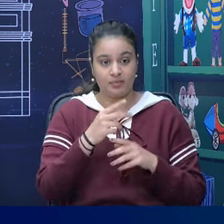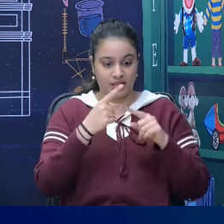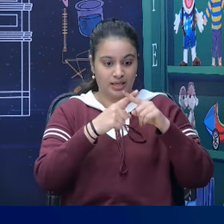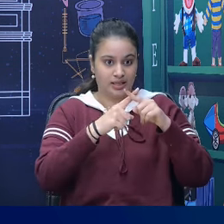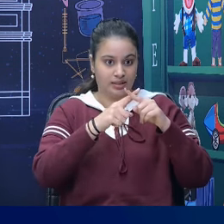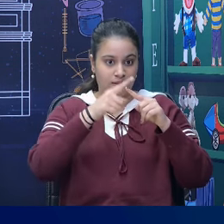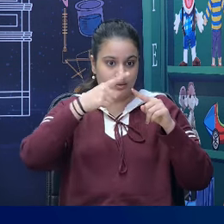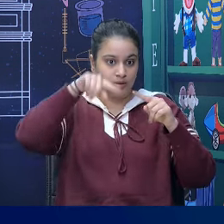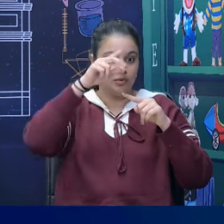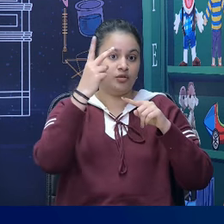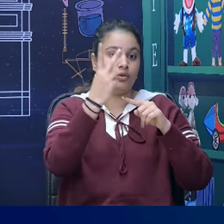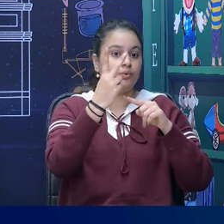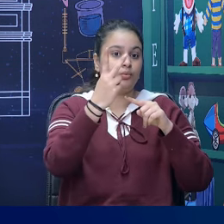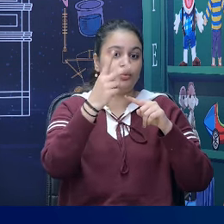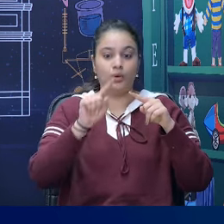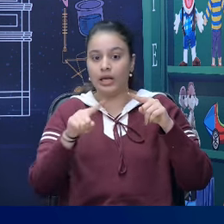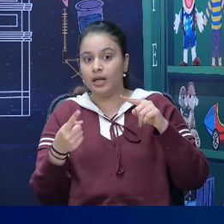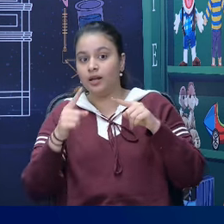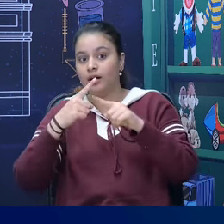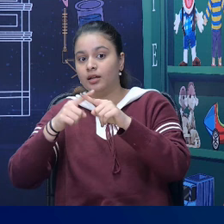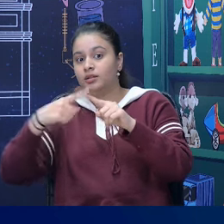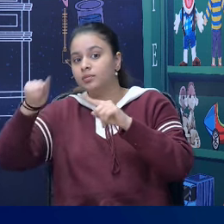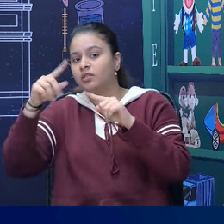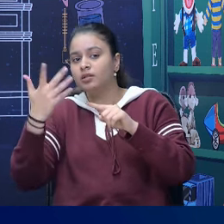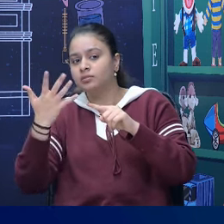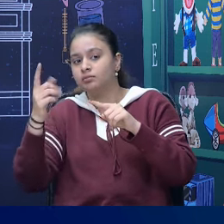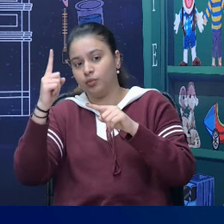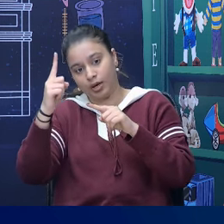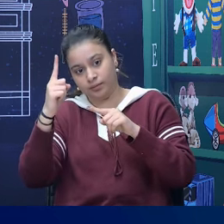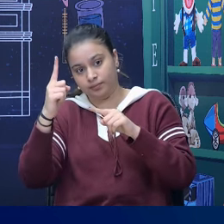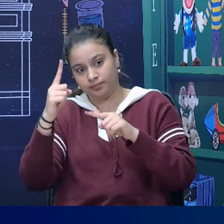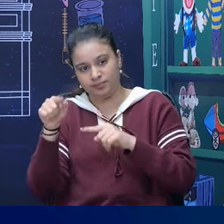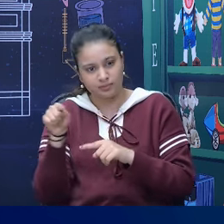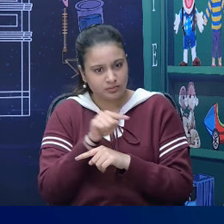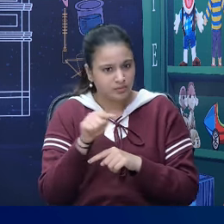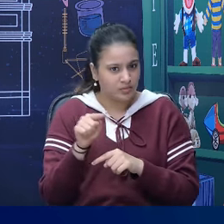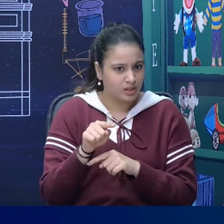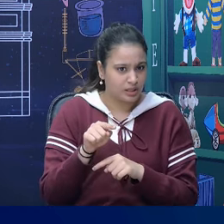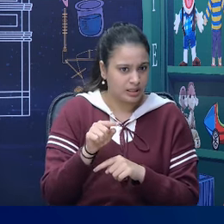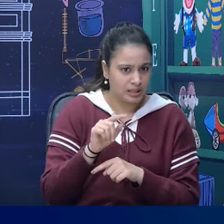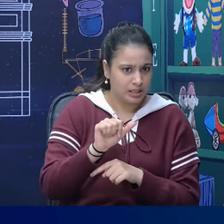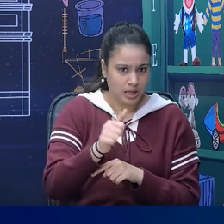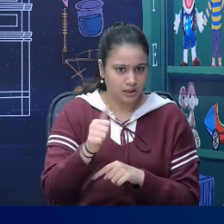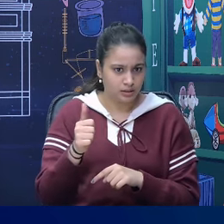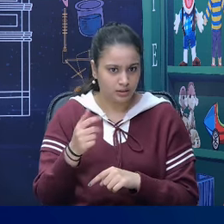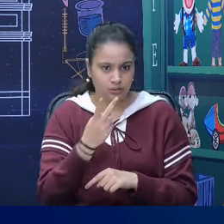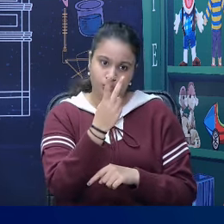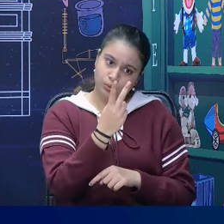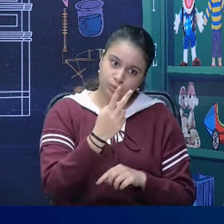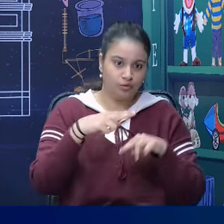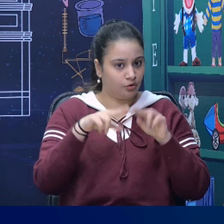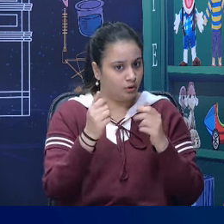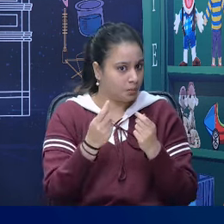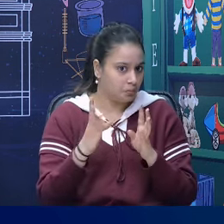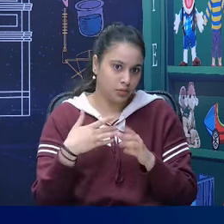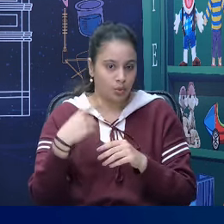है और यहां एकस की पावर क्या है कहीं पर ऐसा तो नहीं है कि कोई और संख्या पूर्ण संख्या है ये भी दो भी पूर्ण संख्या और एक भी